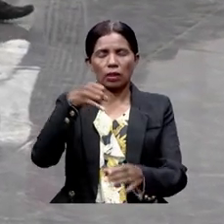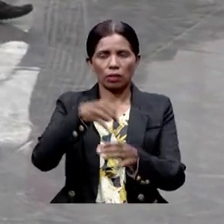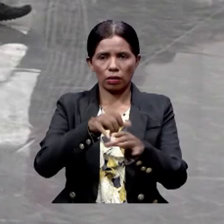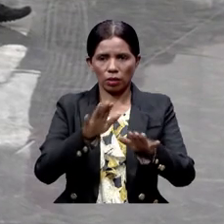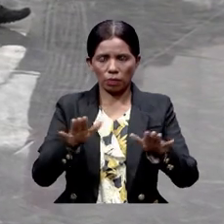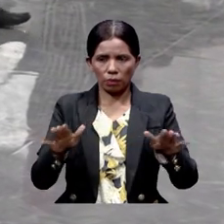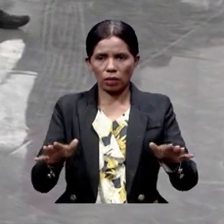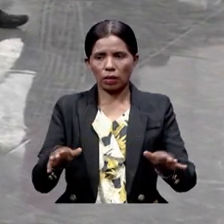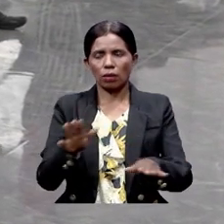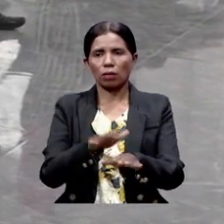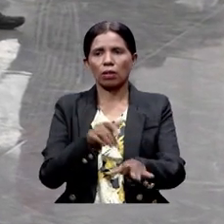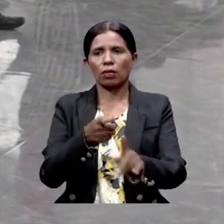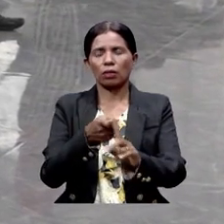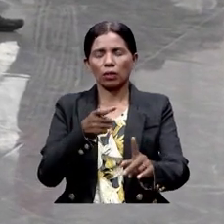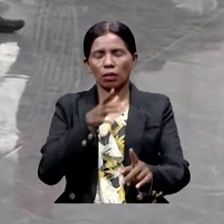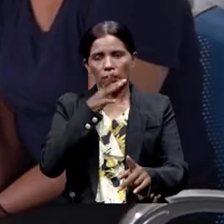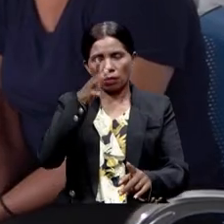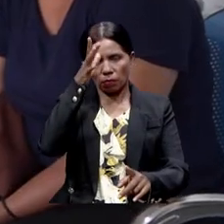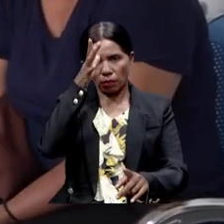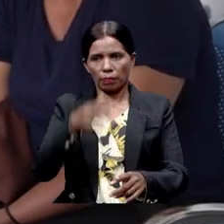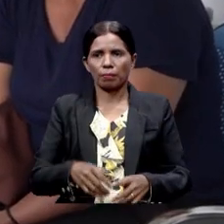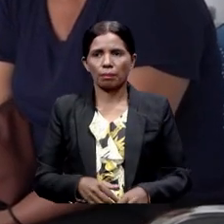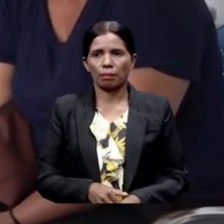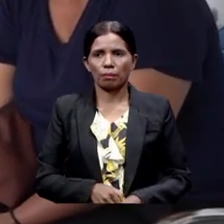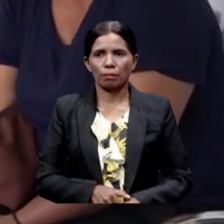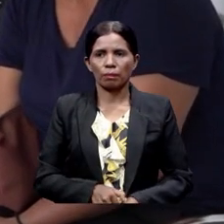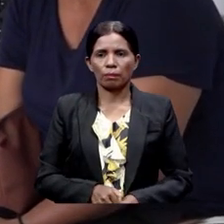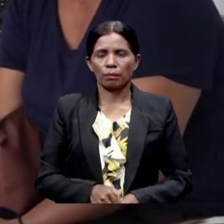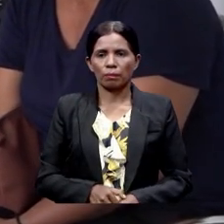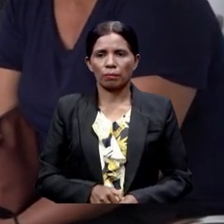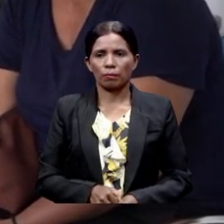kik tambah dai husi inan ho aman Selina Lopes Dilma Suzeti GMN.